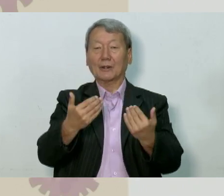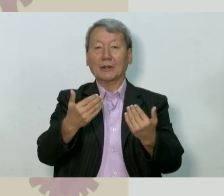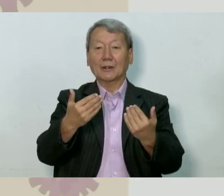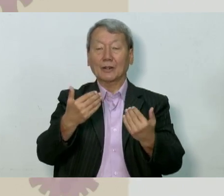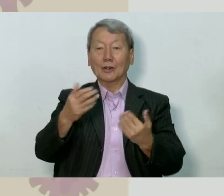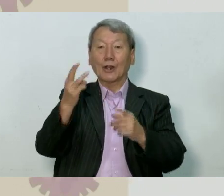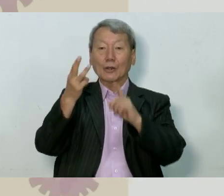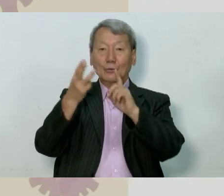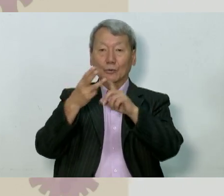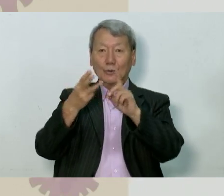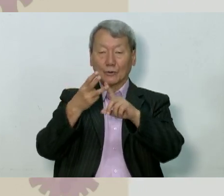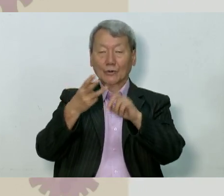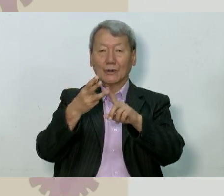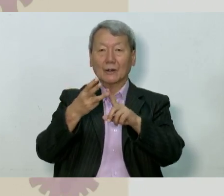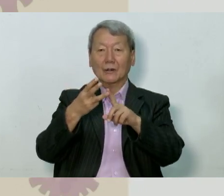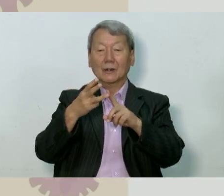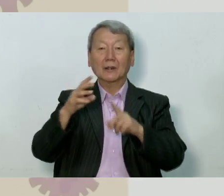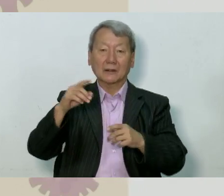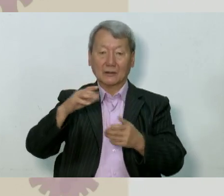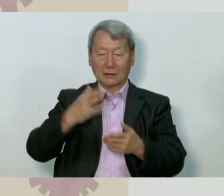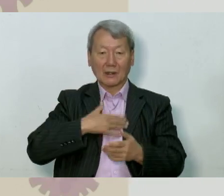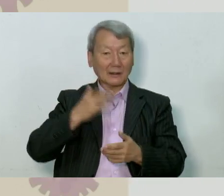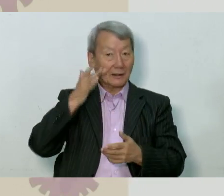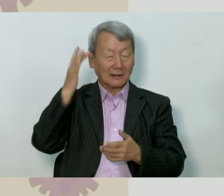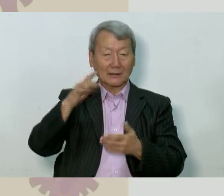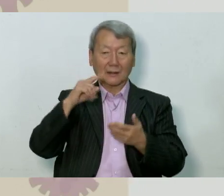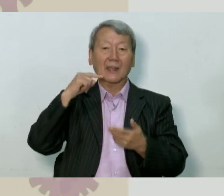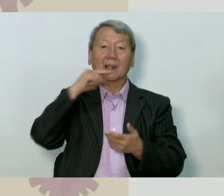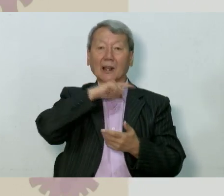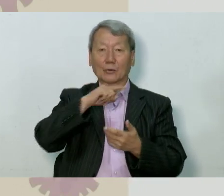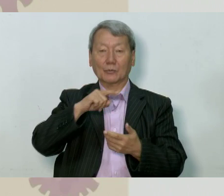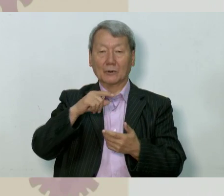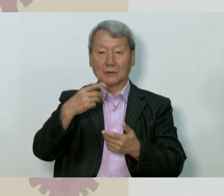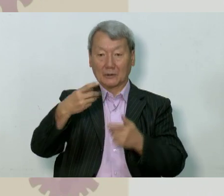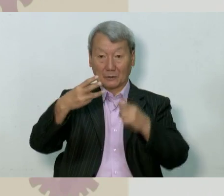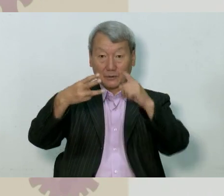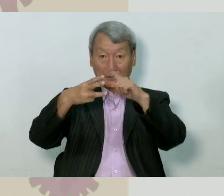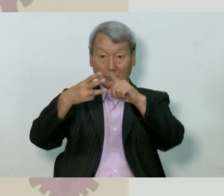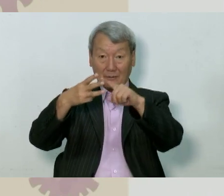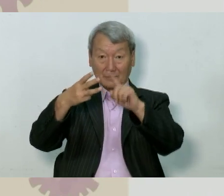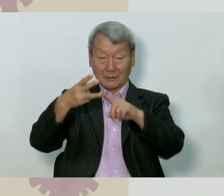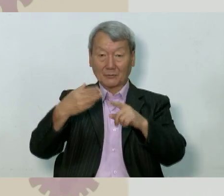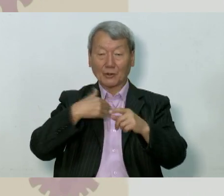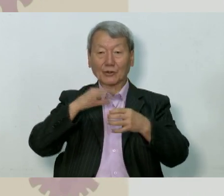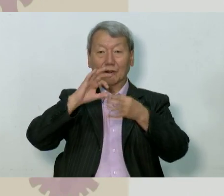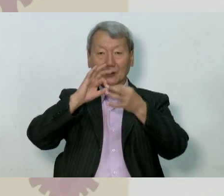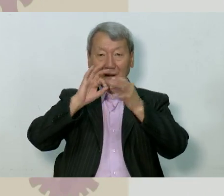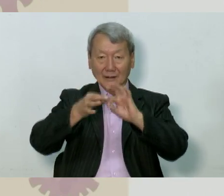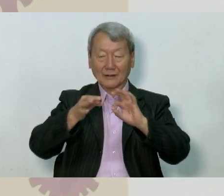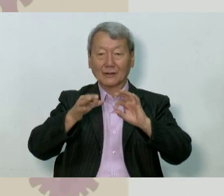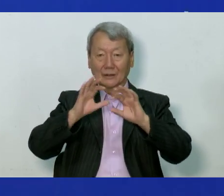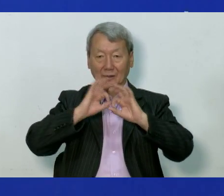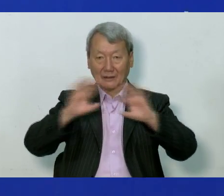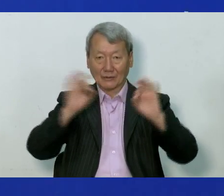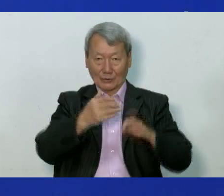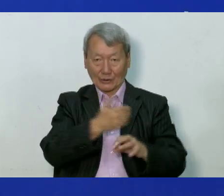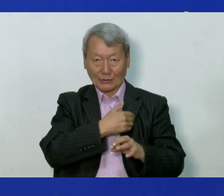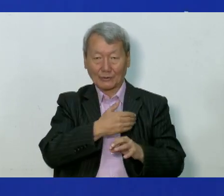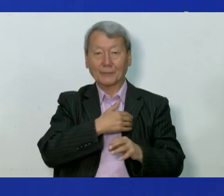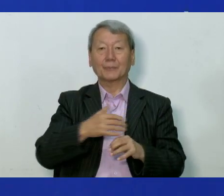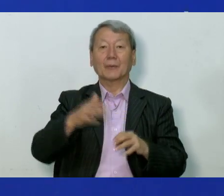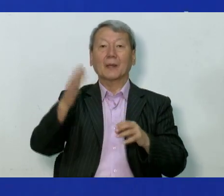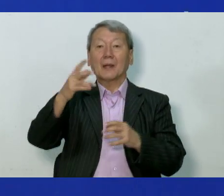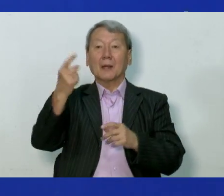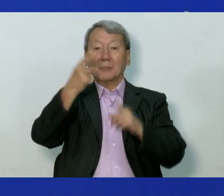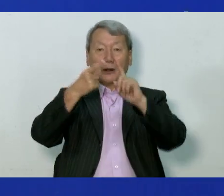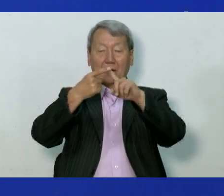Жана үчүнчү багыт бул экономиканы колдоо. Мен ар бир багытта кыскача токтолуп кетейин.